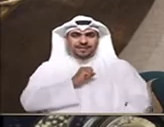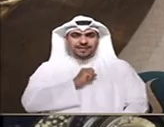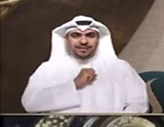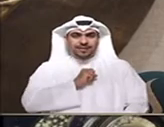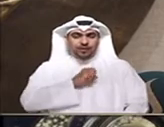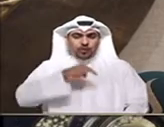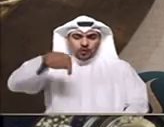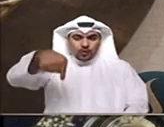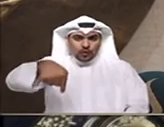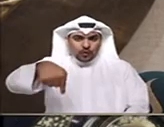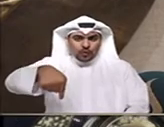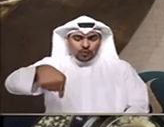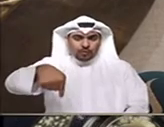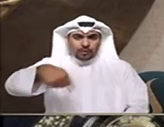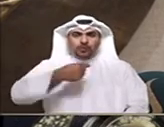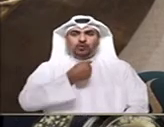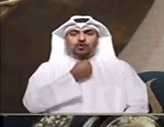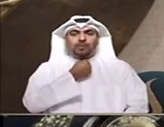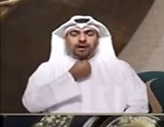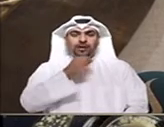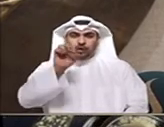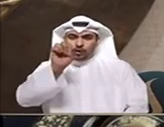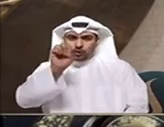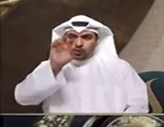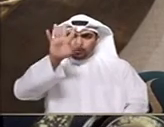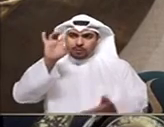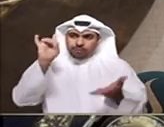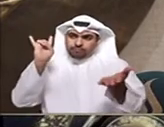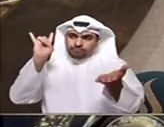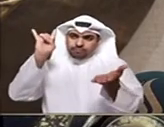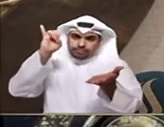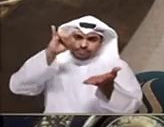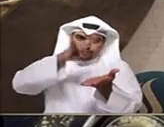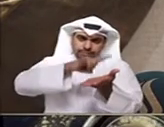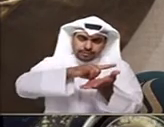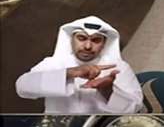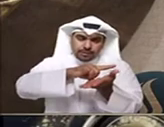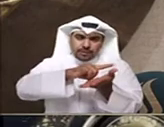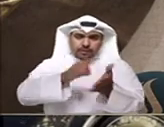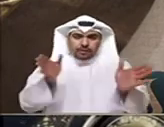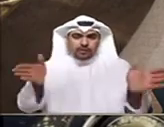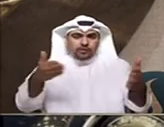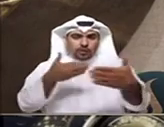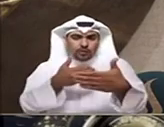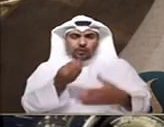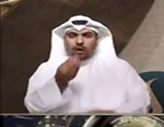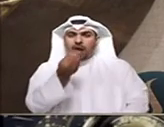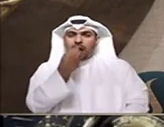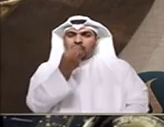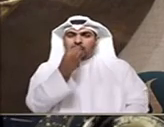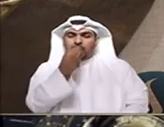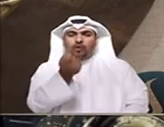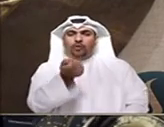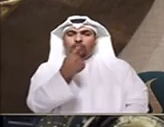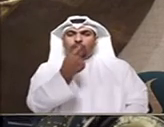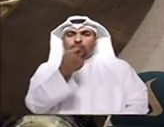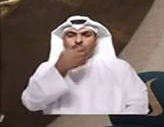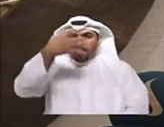اليوم وصلنا بطيارة لأربعين طن من مواد غذائية ومواد صحية